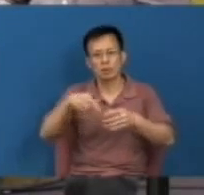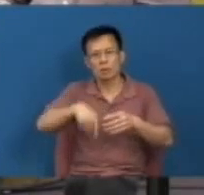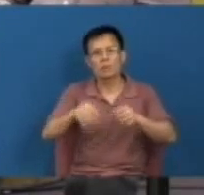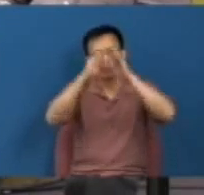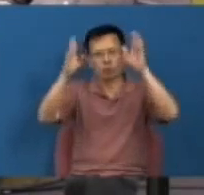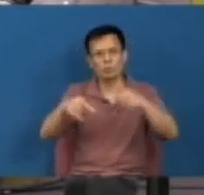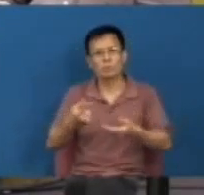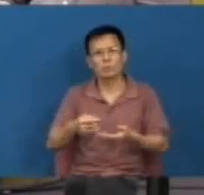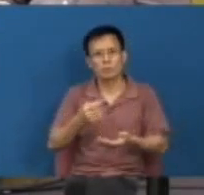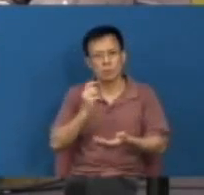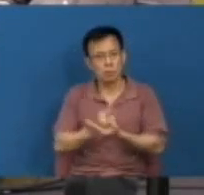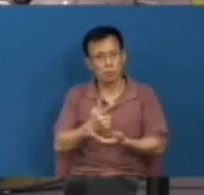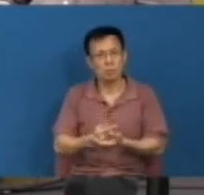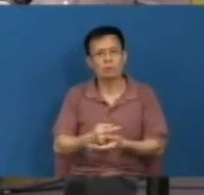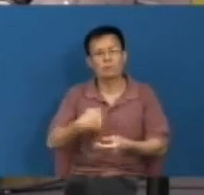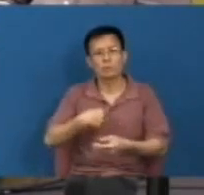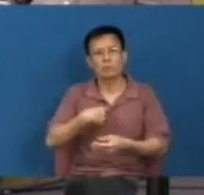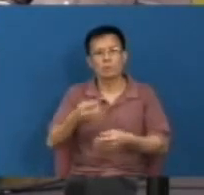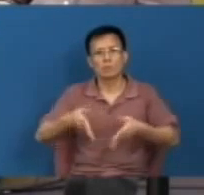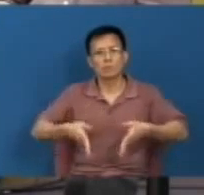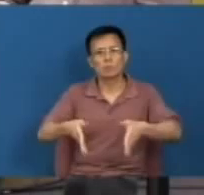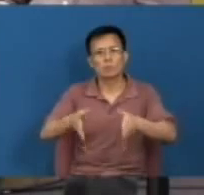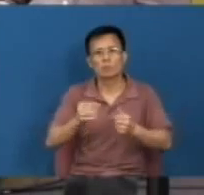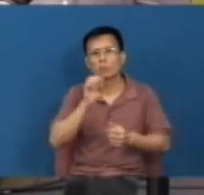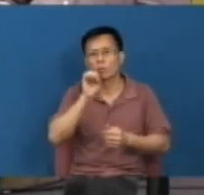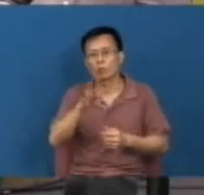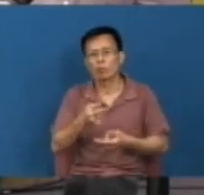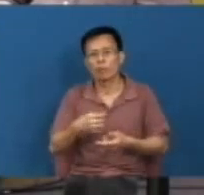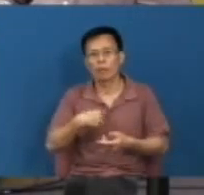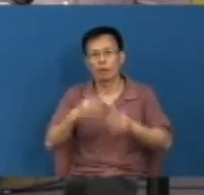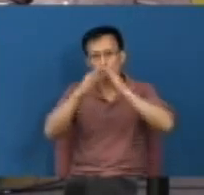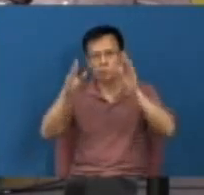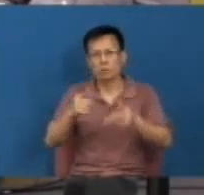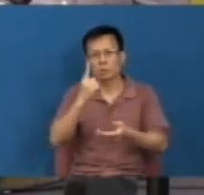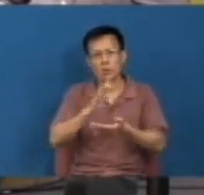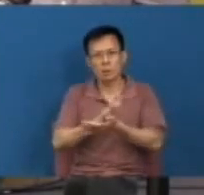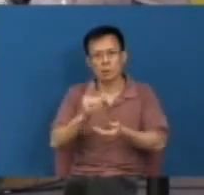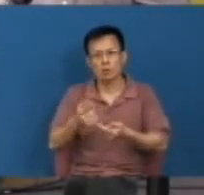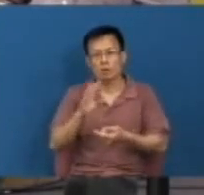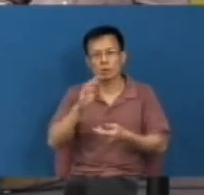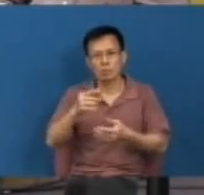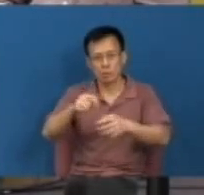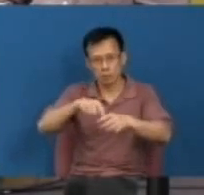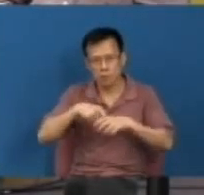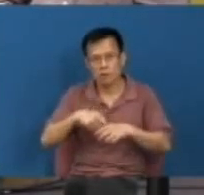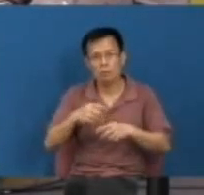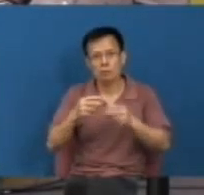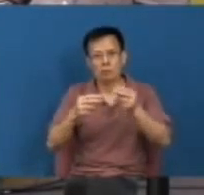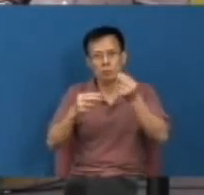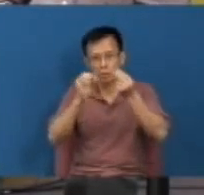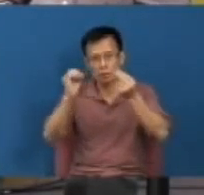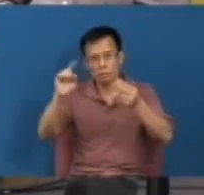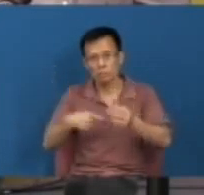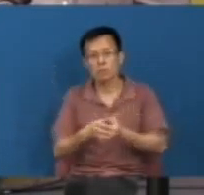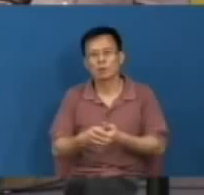錢㗎啦。咁我頭先都有啲街坊已經講咗啦，就我間鋪頭一年係收淨租係70萬嘅。咁去